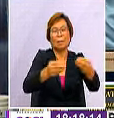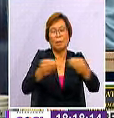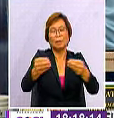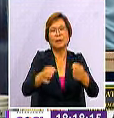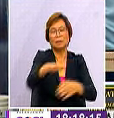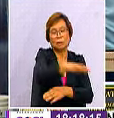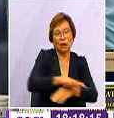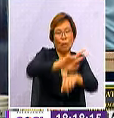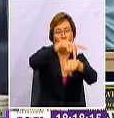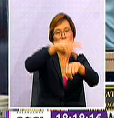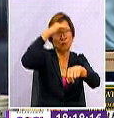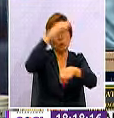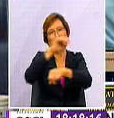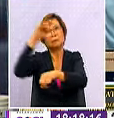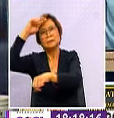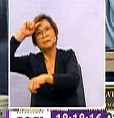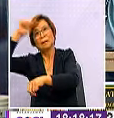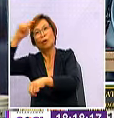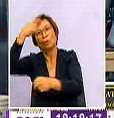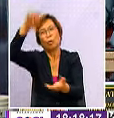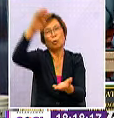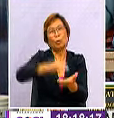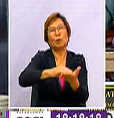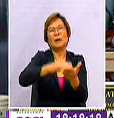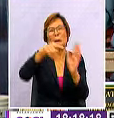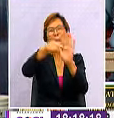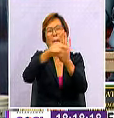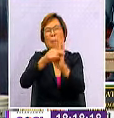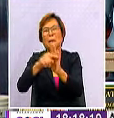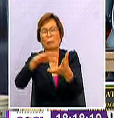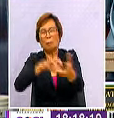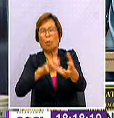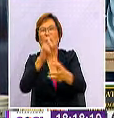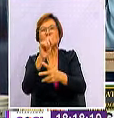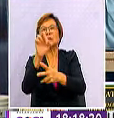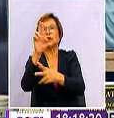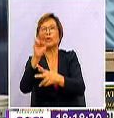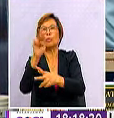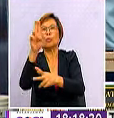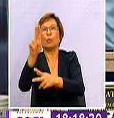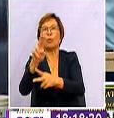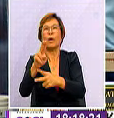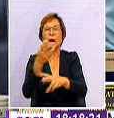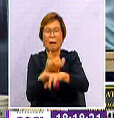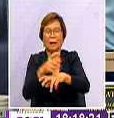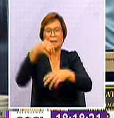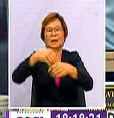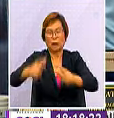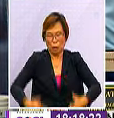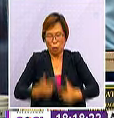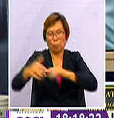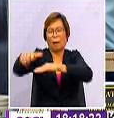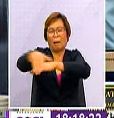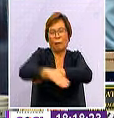Johor dan Terengganu bagi mengurangkan kesan kemusnahan terumbu karang dan hidupan marin. Program ini melibatkan